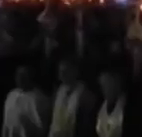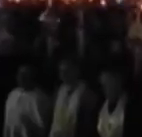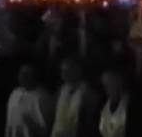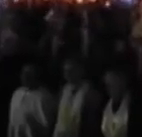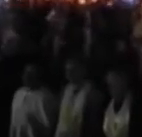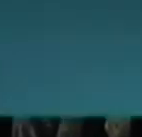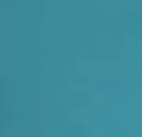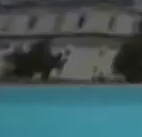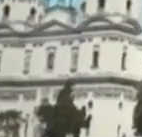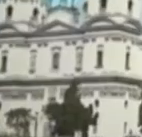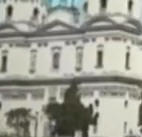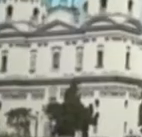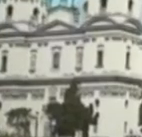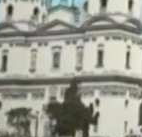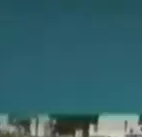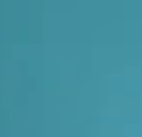Музика